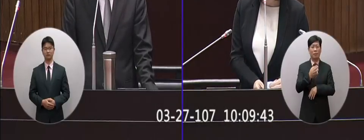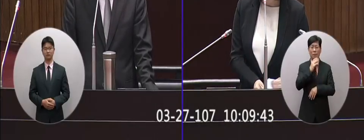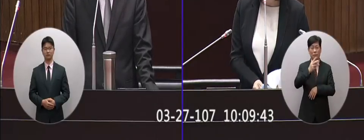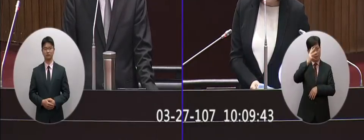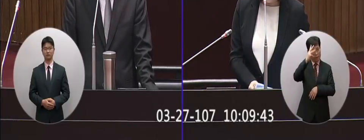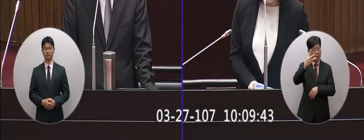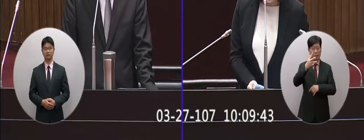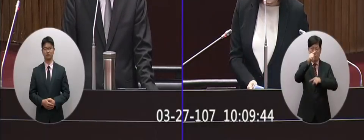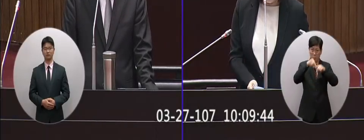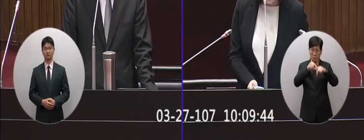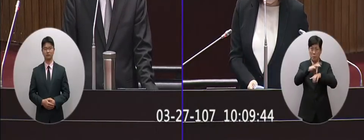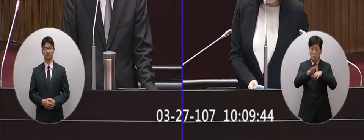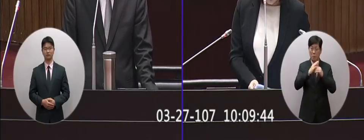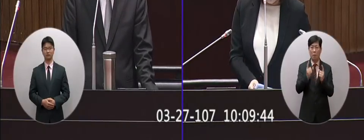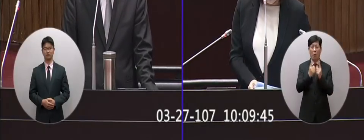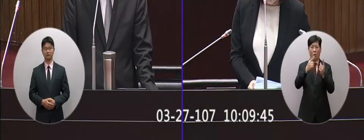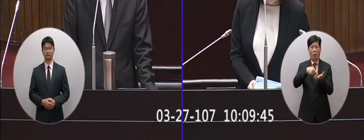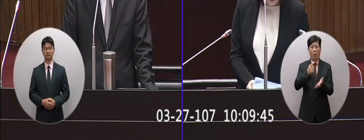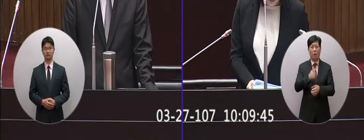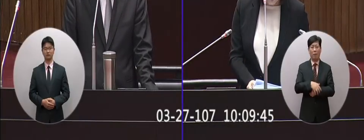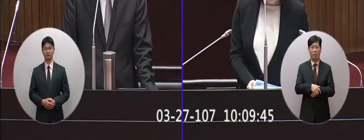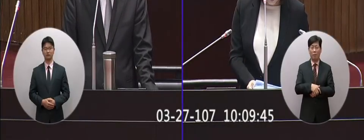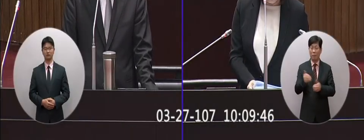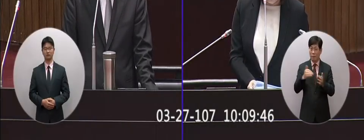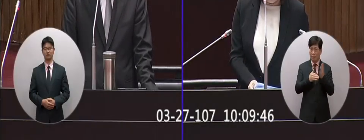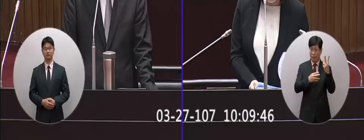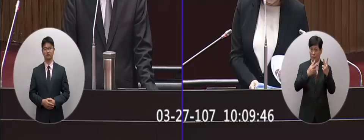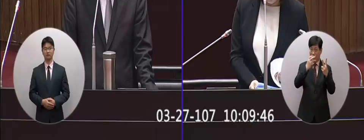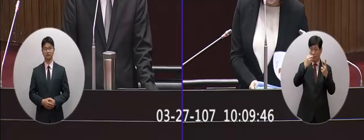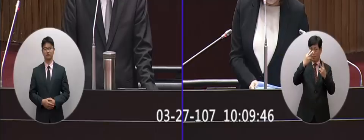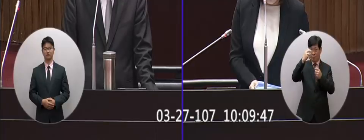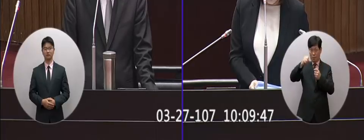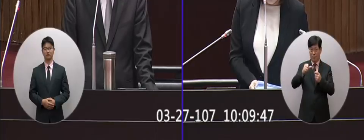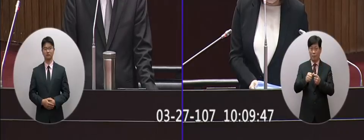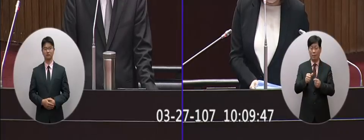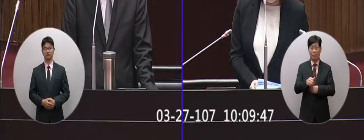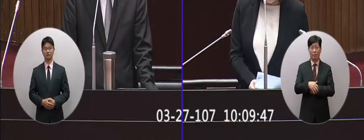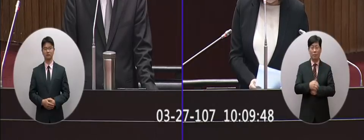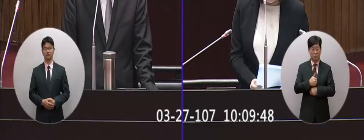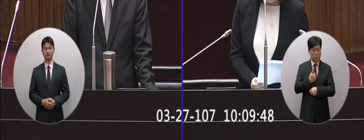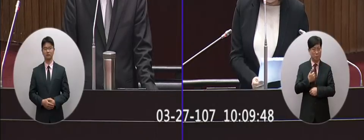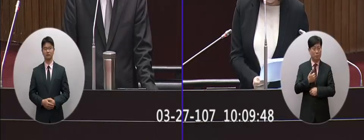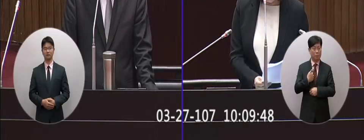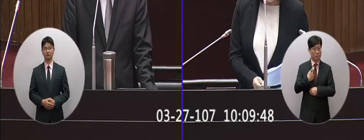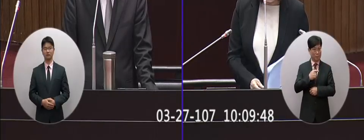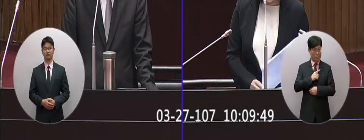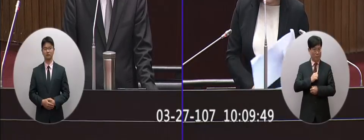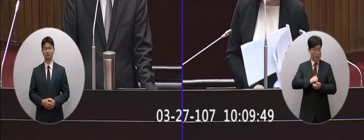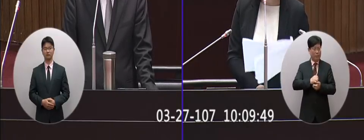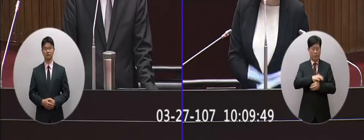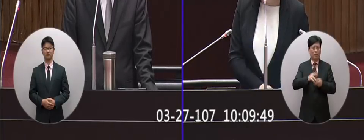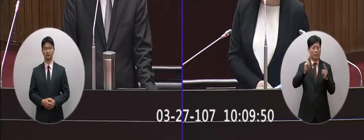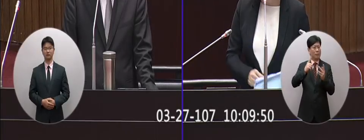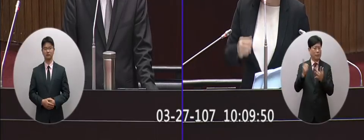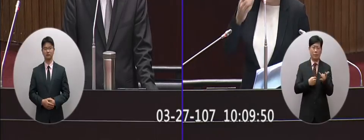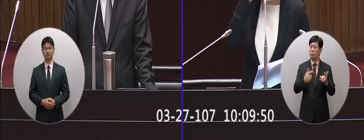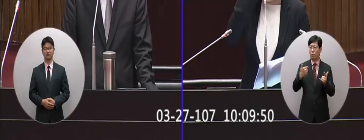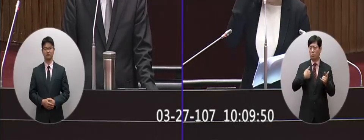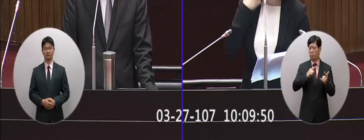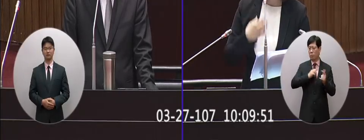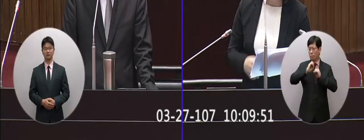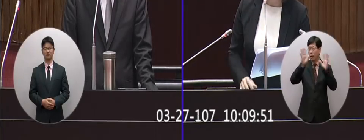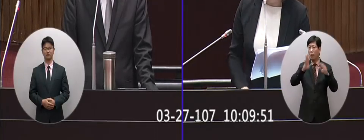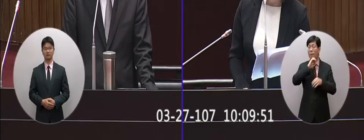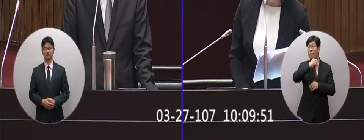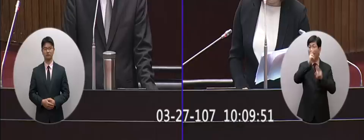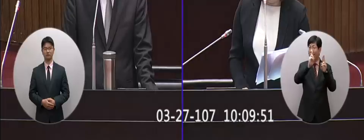每3天大家就会有一次的危机，所以到2025年的时候，其实我们必将缺电，这不是我们讲的，